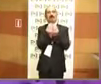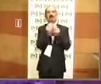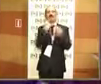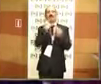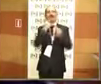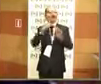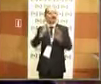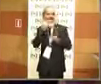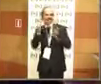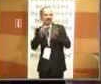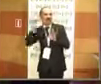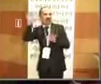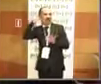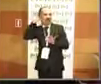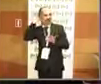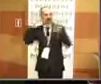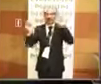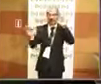dire